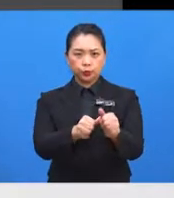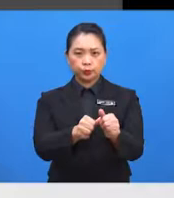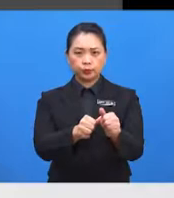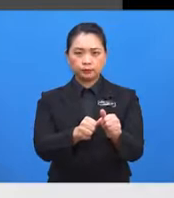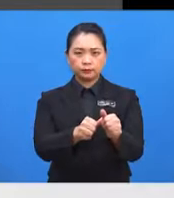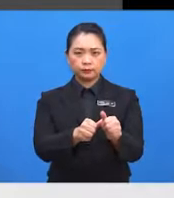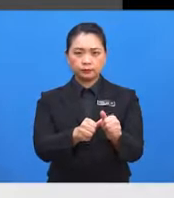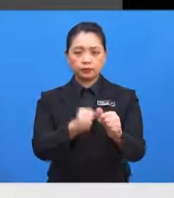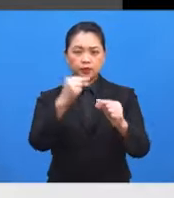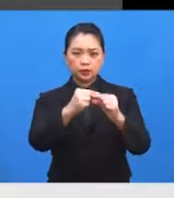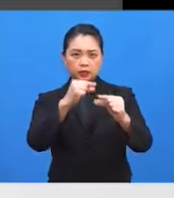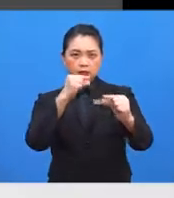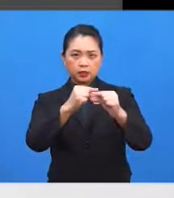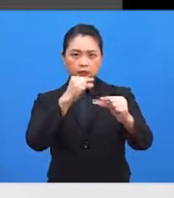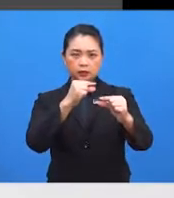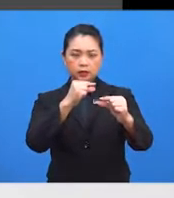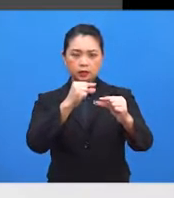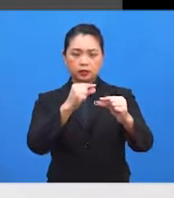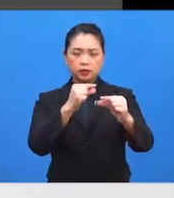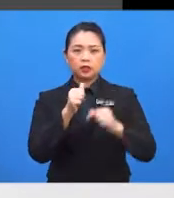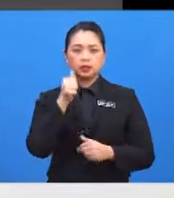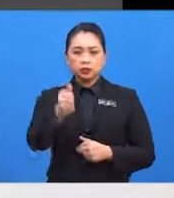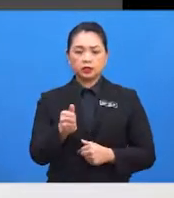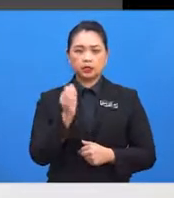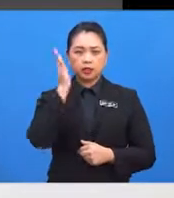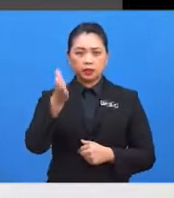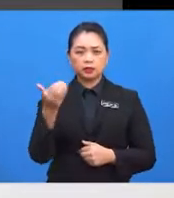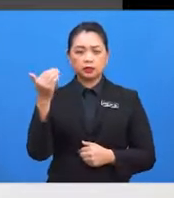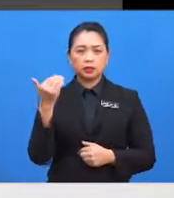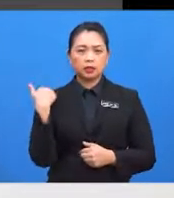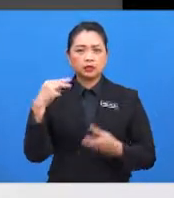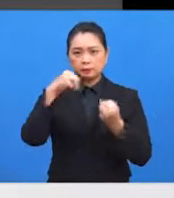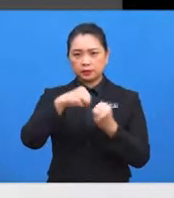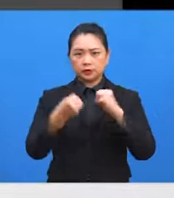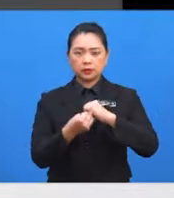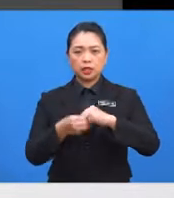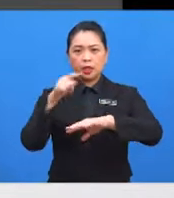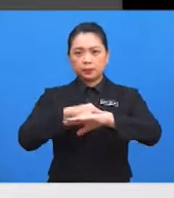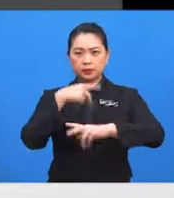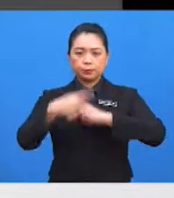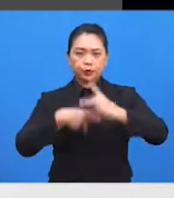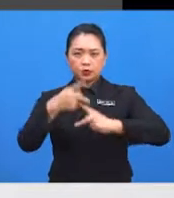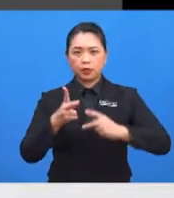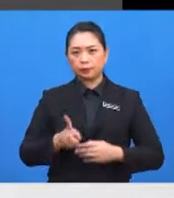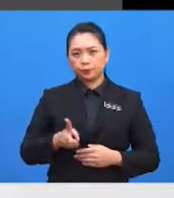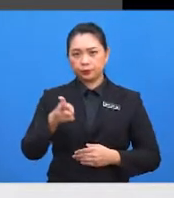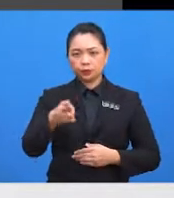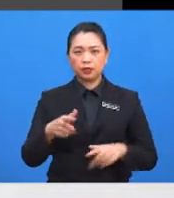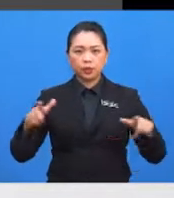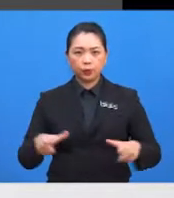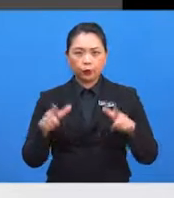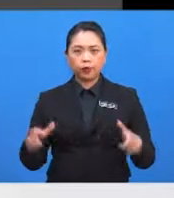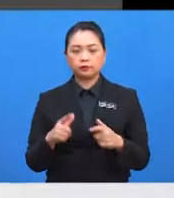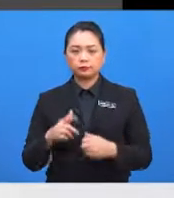tetapan garisan yang dilakukan, anda akan mengalami kesukaran semasa proses pemotongan dilakukan.